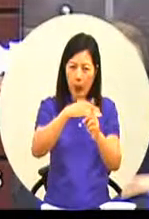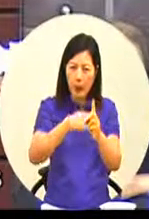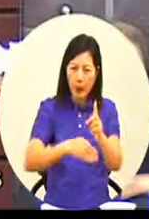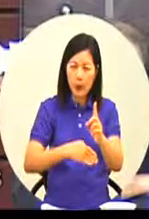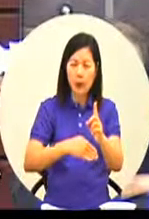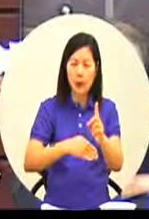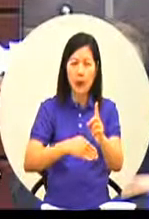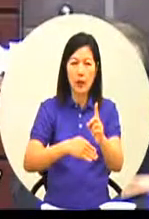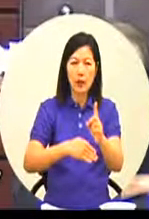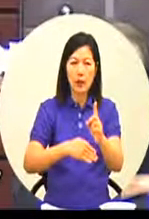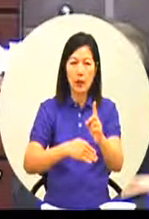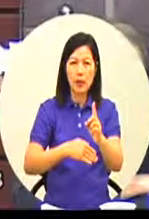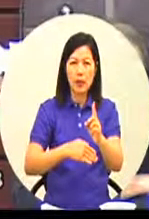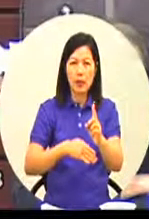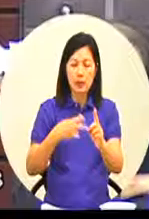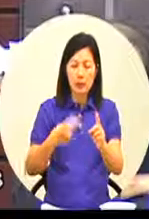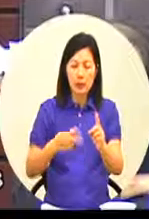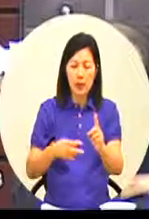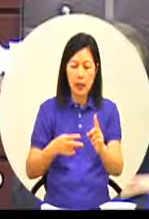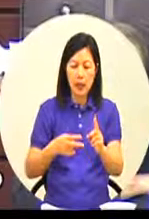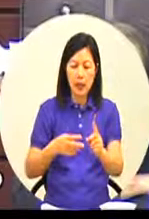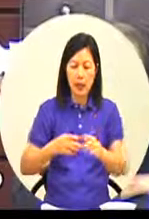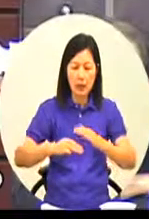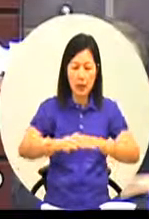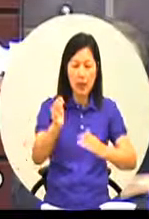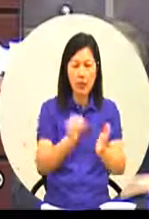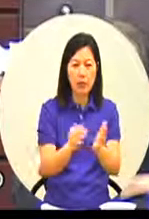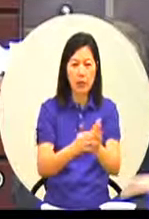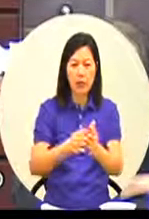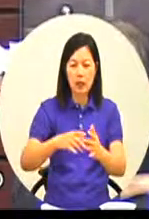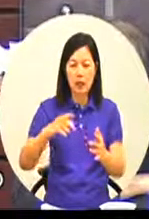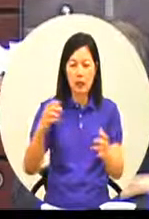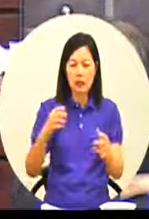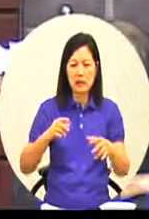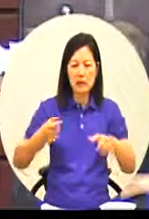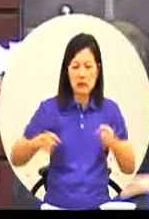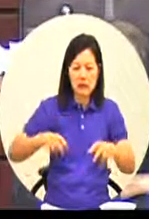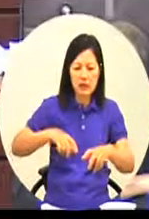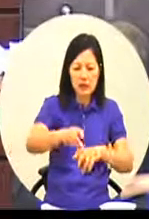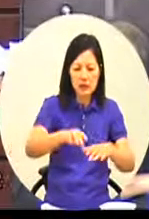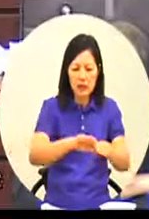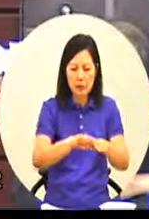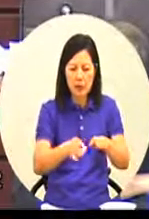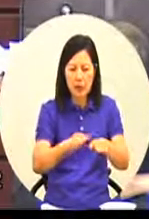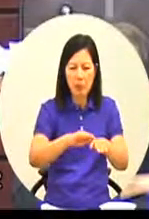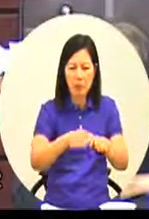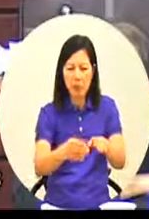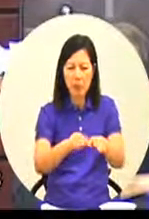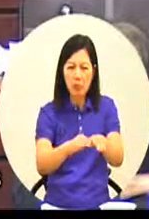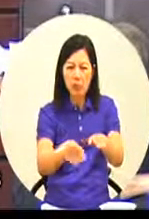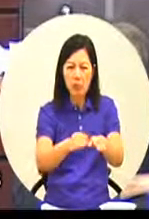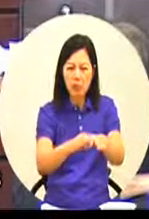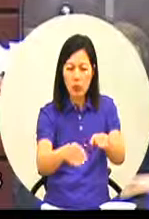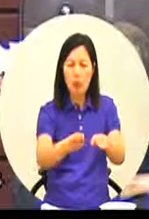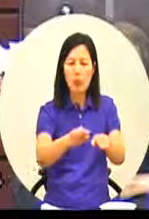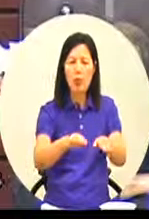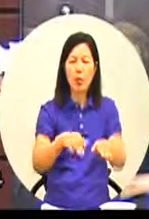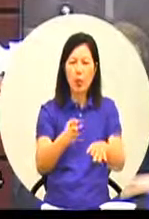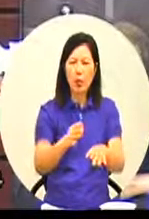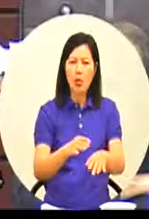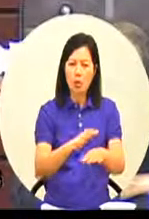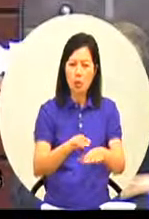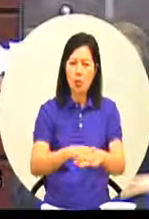降下去，卖讲吼，咱铺了啊，车个过，到时候又会产生一个小幅度的车侧，很小的幅度，有当时你看未出